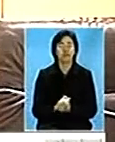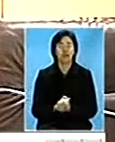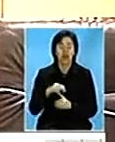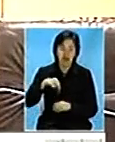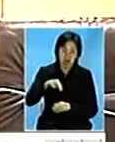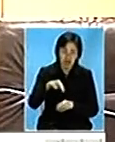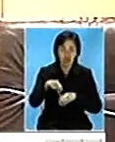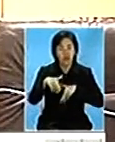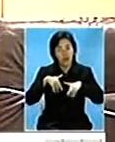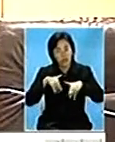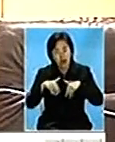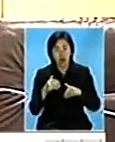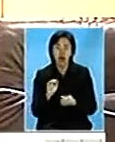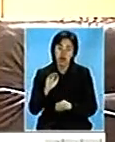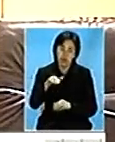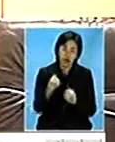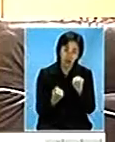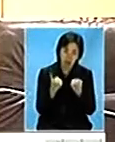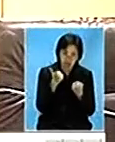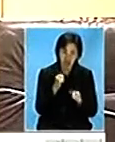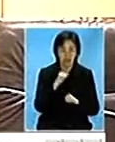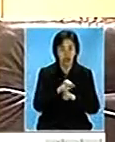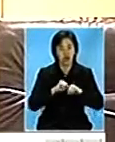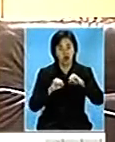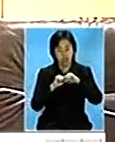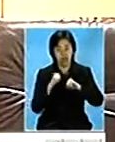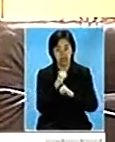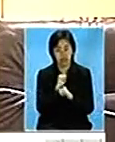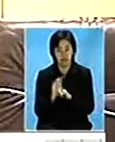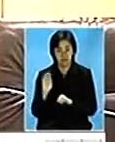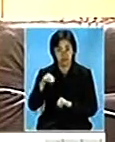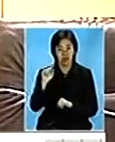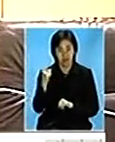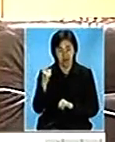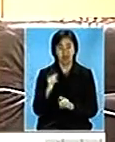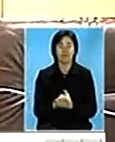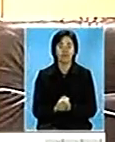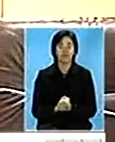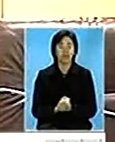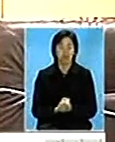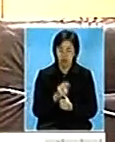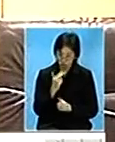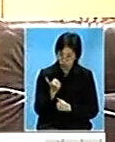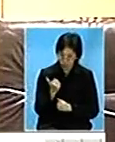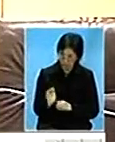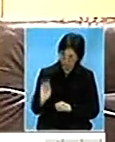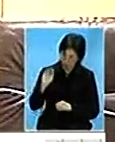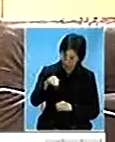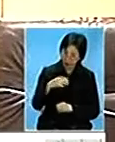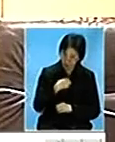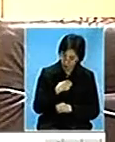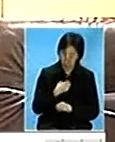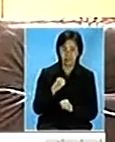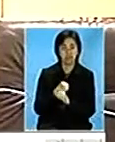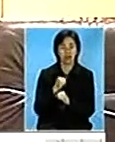ขนส่งในชนบททั้งด้านการก่อสร้างสะพานใหม่เพิ่มเติมในจุดที่มีความเหมาะสมต